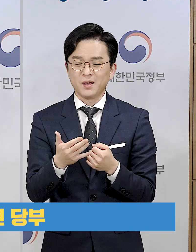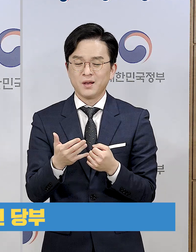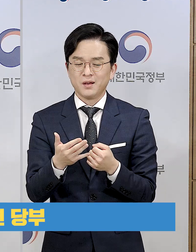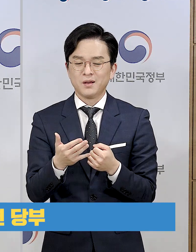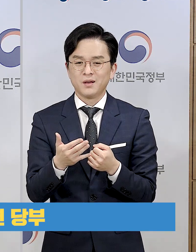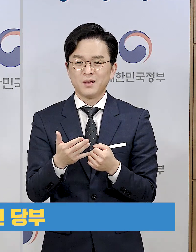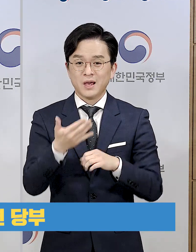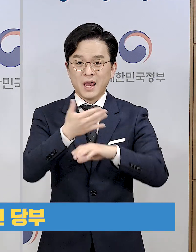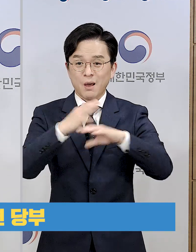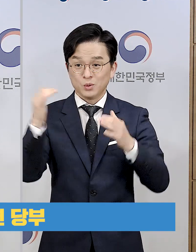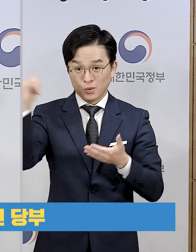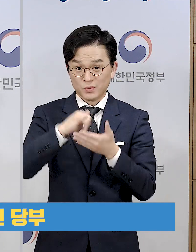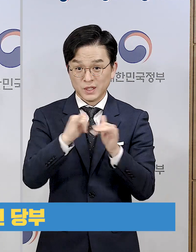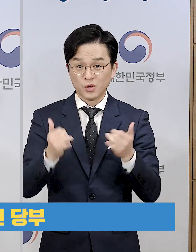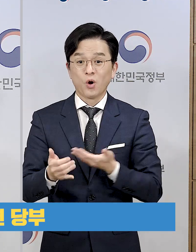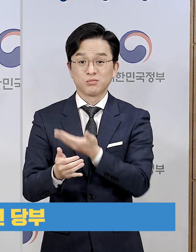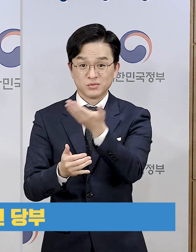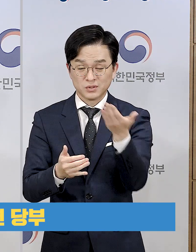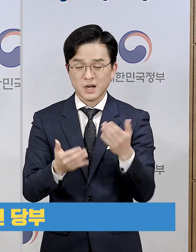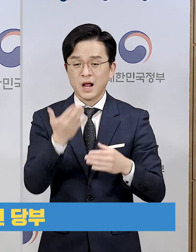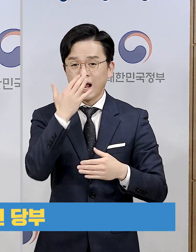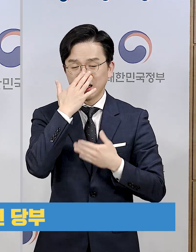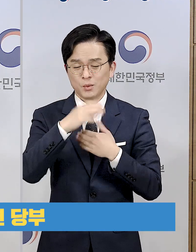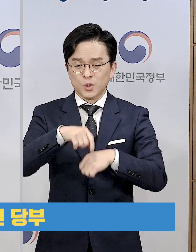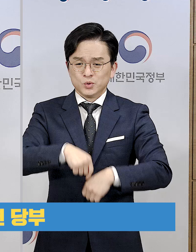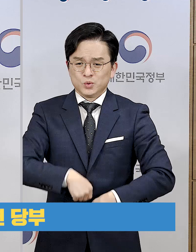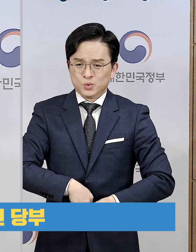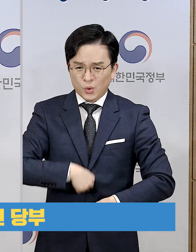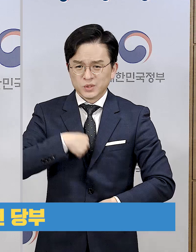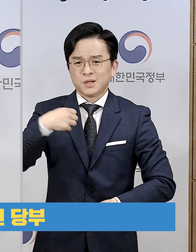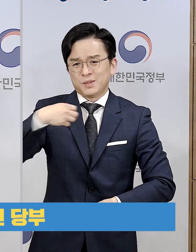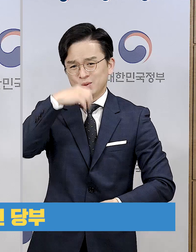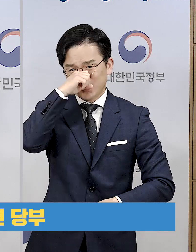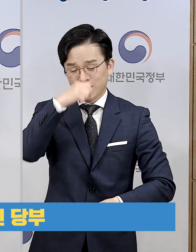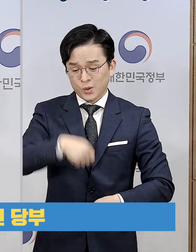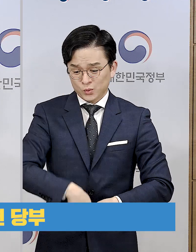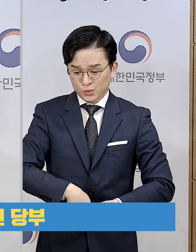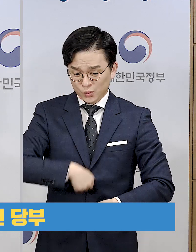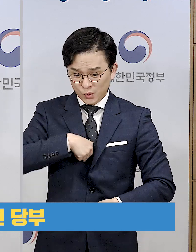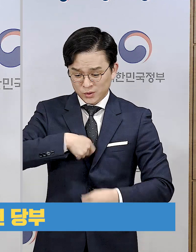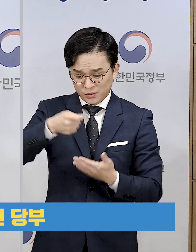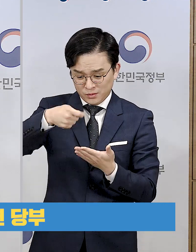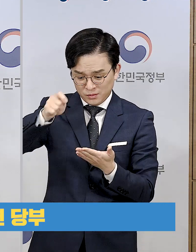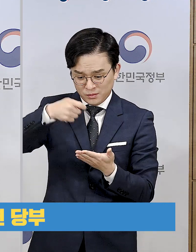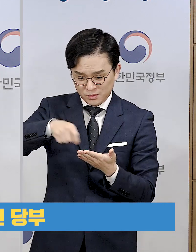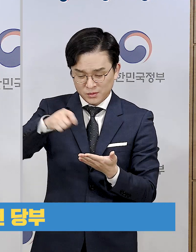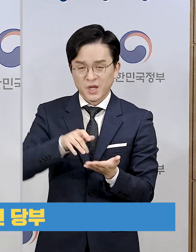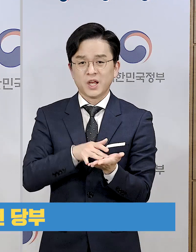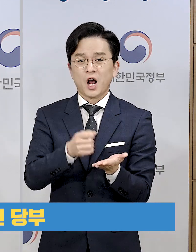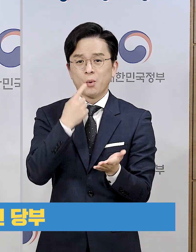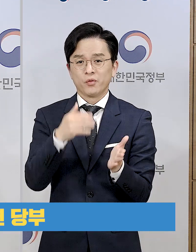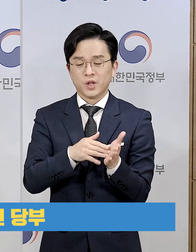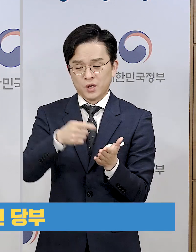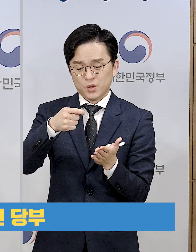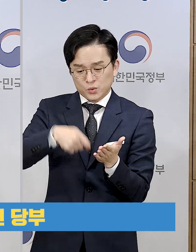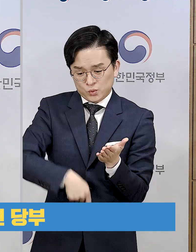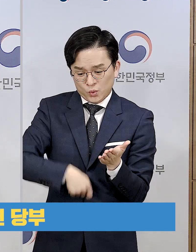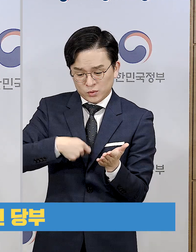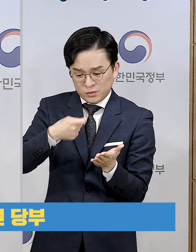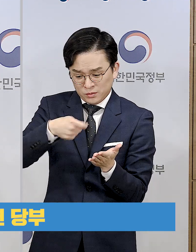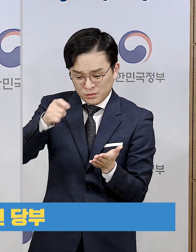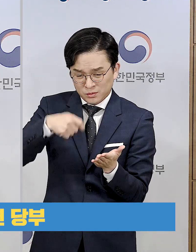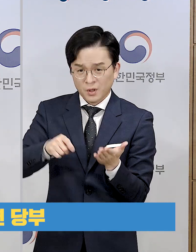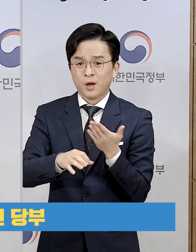바라고 솔직하게 체크를 하신다면 아무런 문제가 발생을 하질 않습니다. 검사를 하게 되고 또 검사를